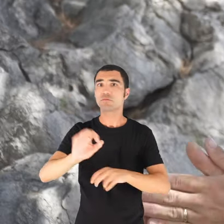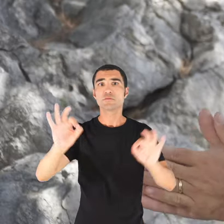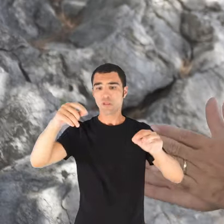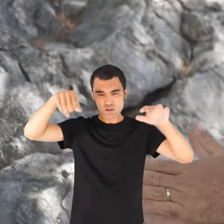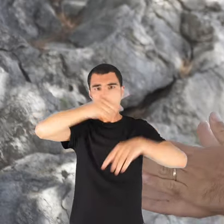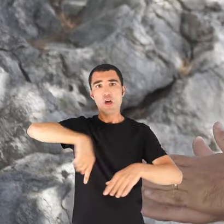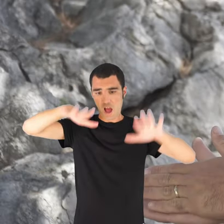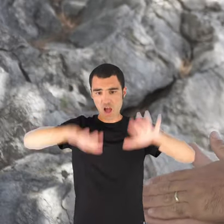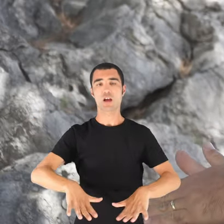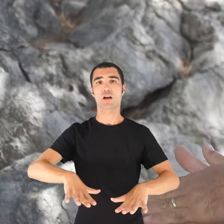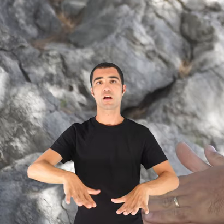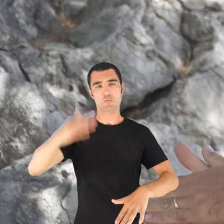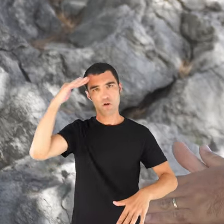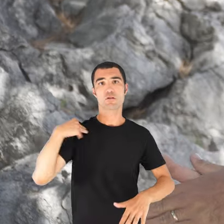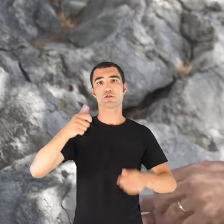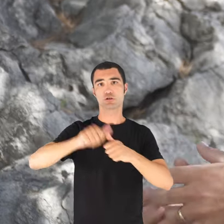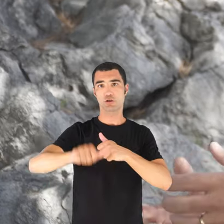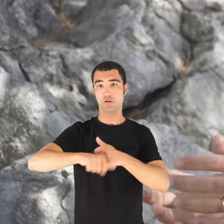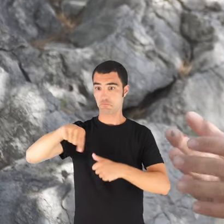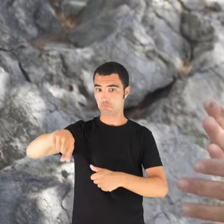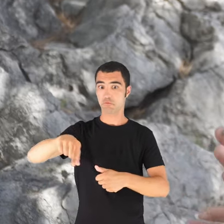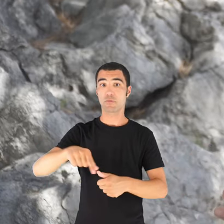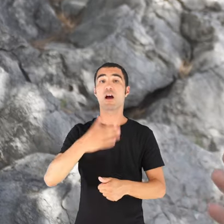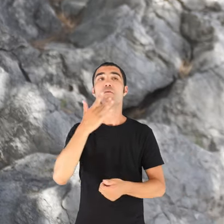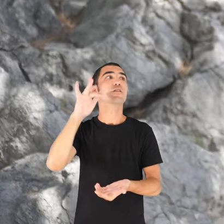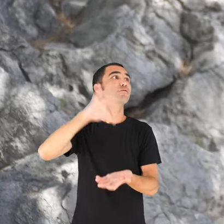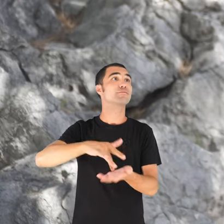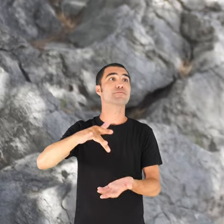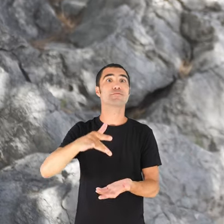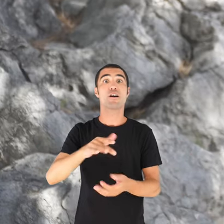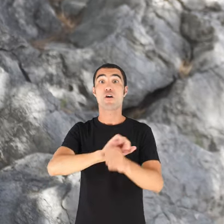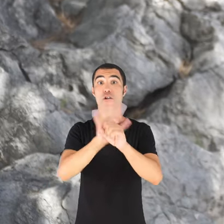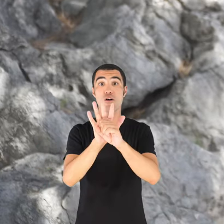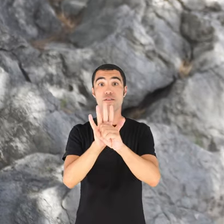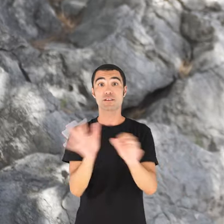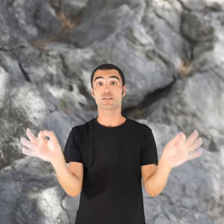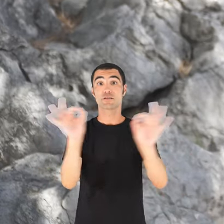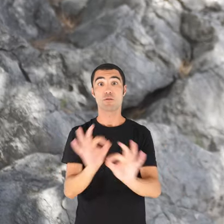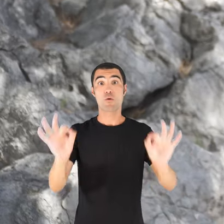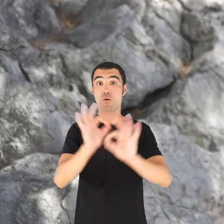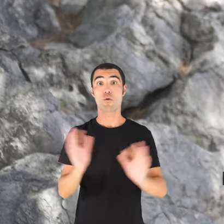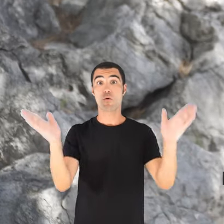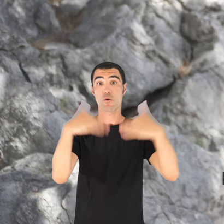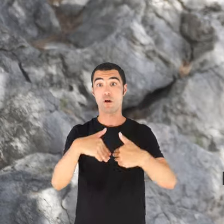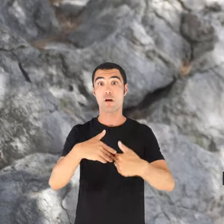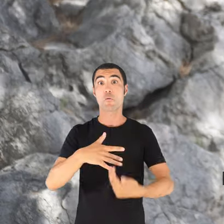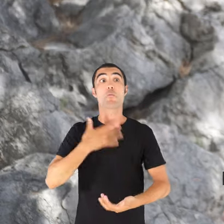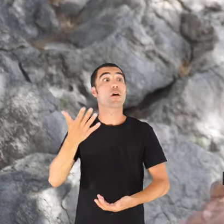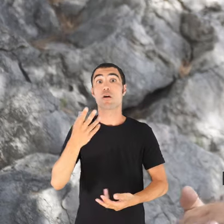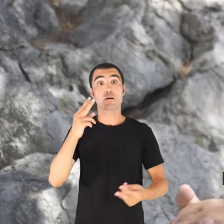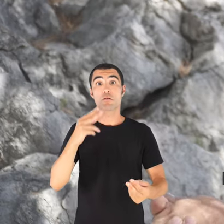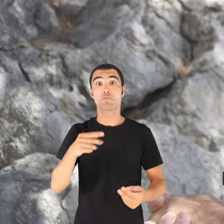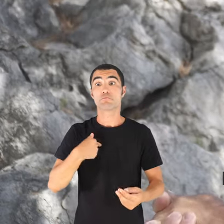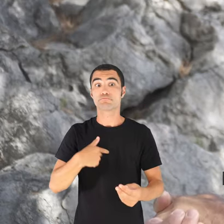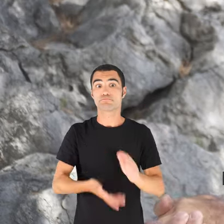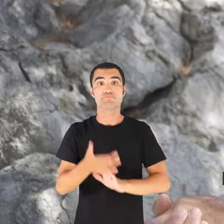que hem aconseguit un mercat que, si no hagués estat per Covid, diguem, si no hagués estat per aquesta pandèmia, Ventura no haguéssim conegut, o